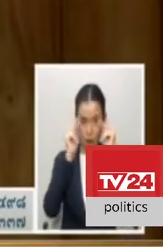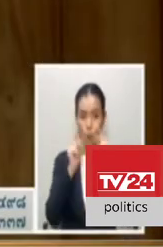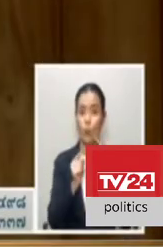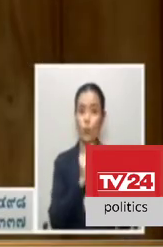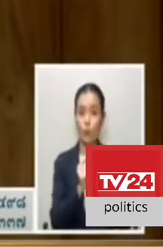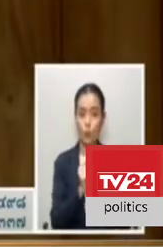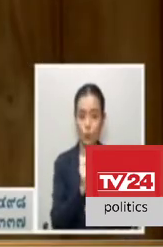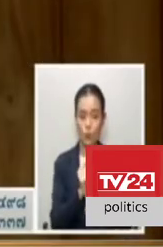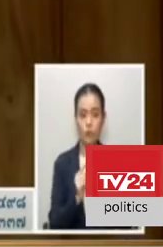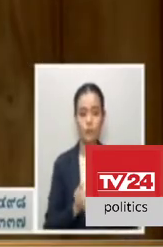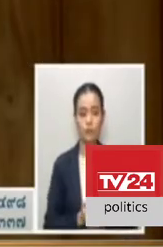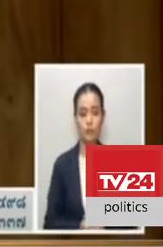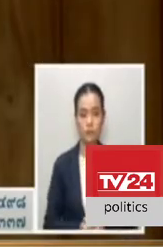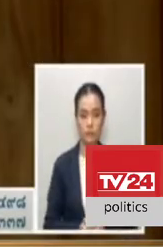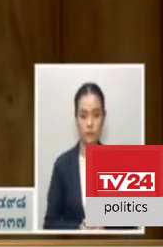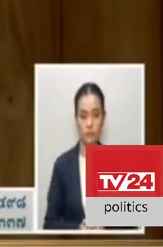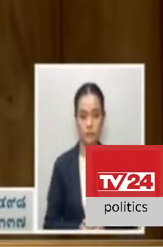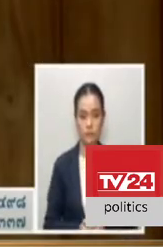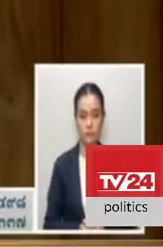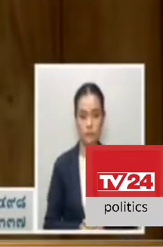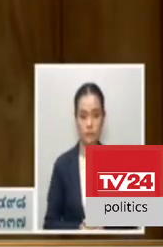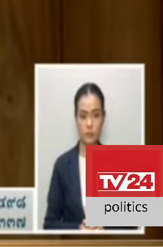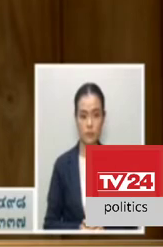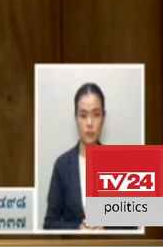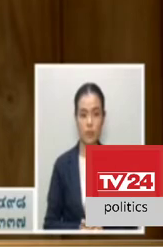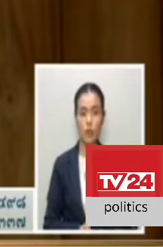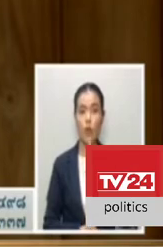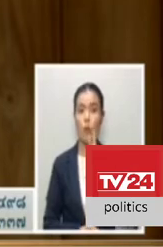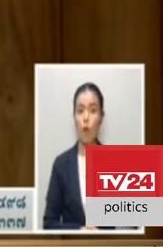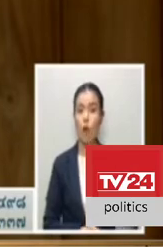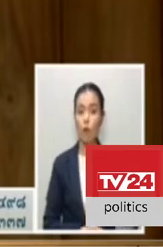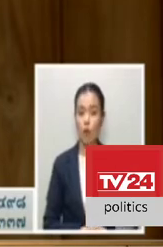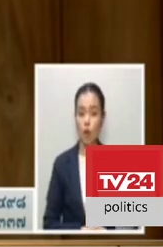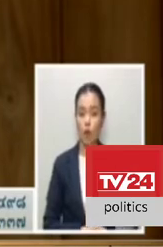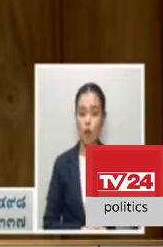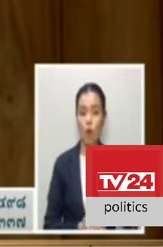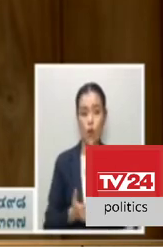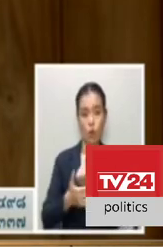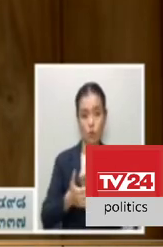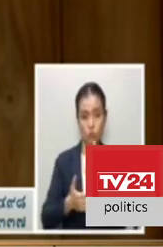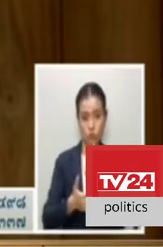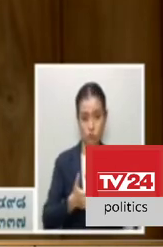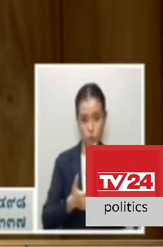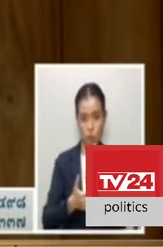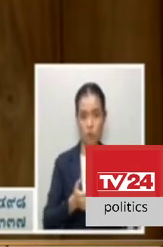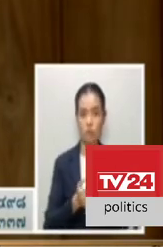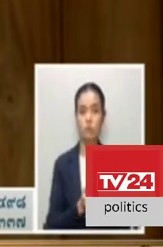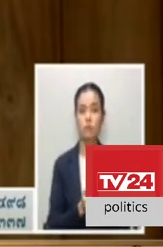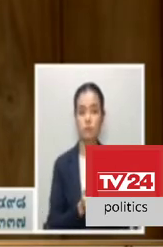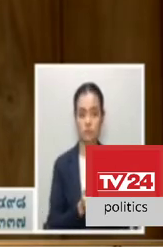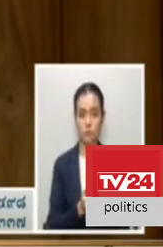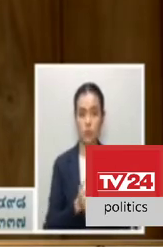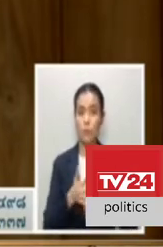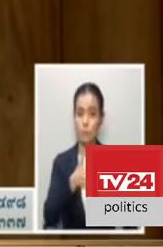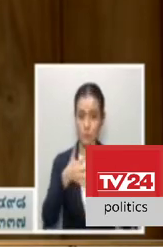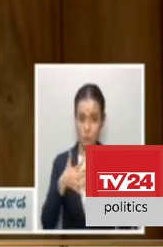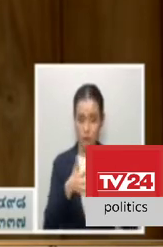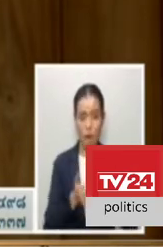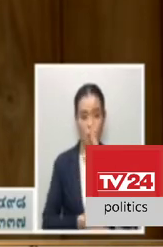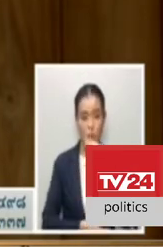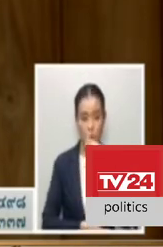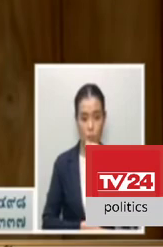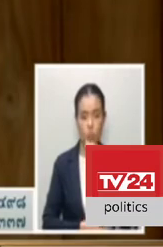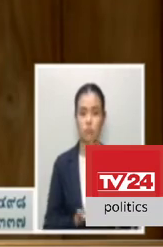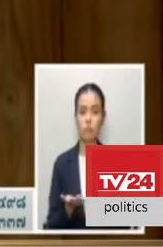างโรเบิร์ตโอไบรอันซึ่งเป็นผู้แทนมาจากประธานดีก็ได้กล่าวแต่ส่วนใหญ่ไ